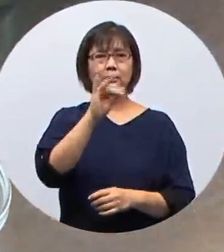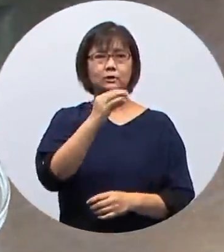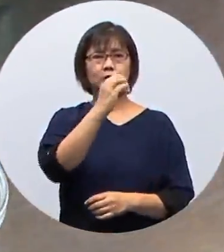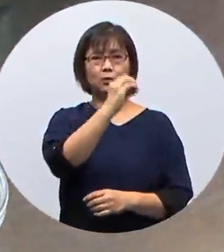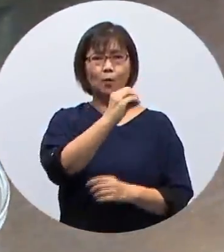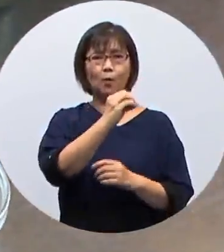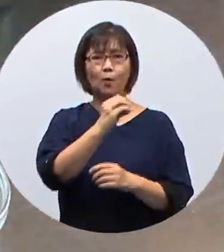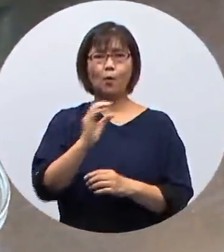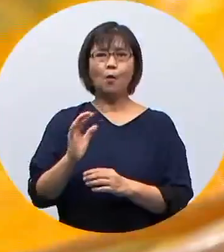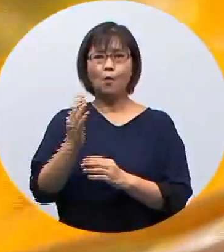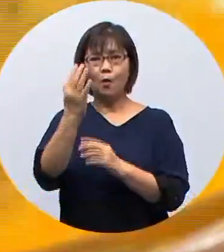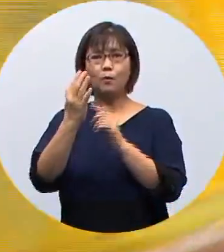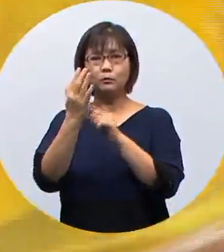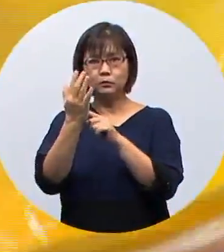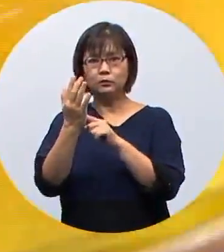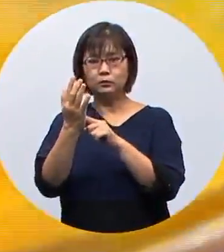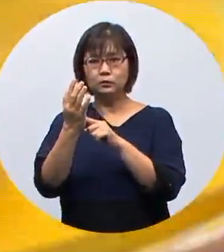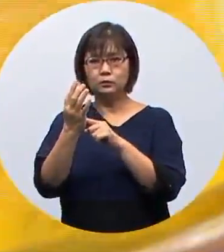い、